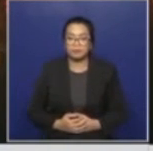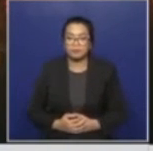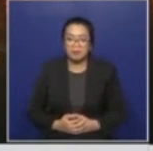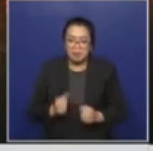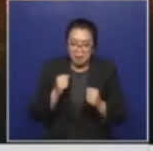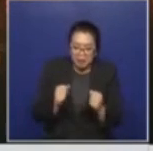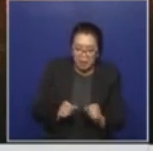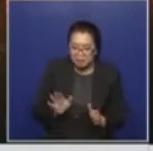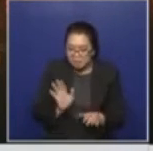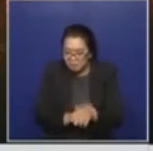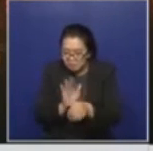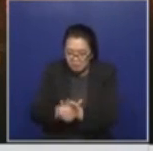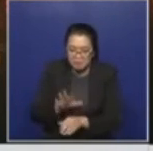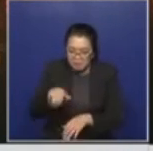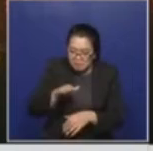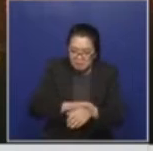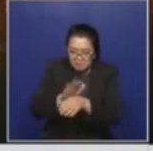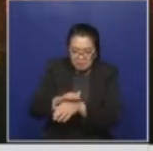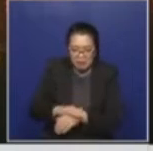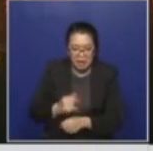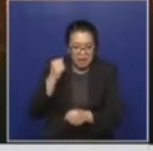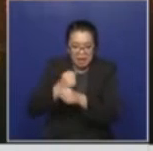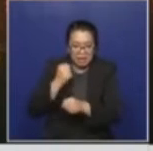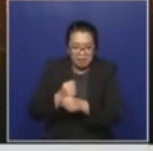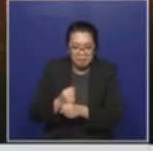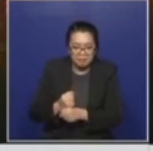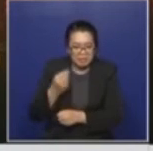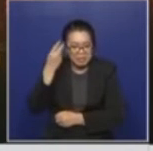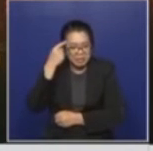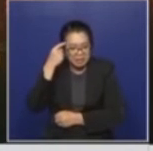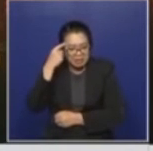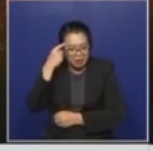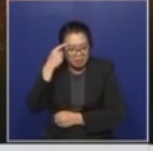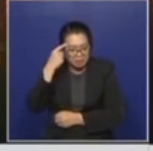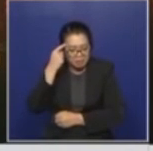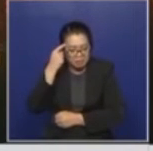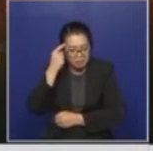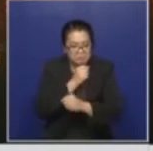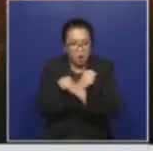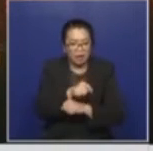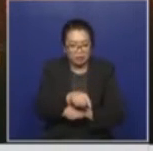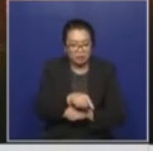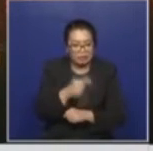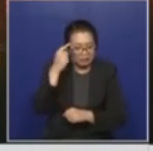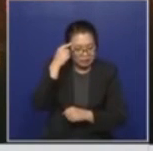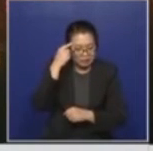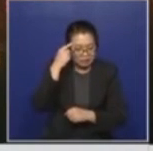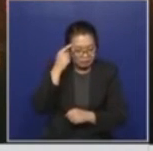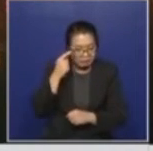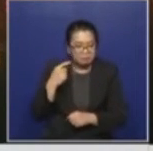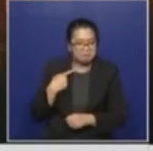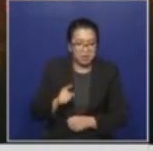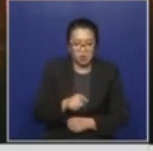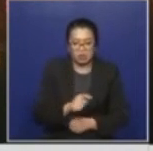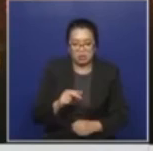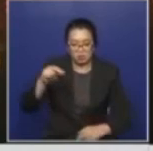ยั่วยุหรือเร่งเร้าให้กระทำในสิ่งที่คิดว่าจะเป็นกับดักที่เขาใช้เป็นประโยชน์ได้ในการ